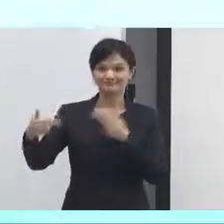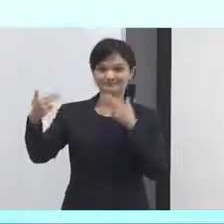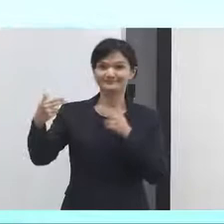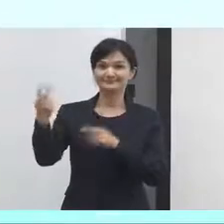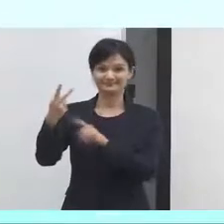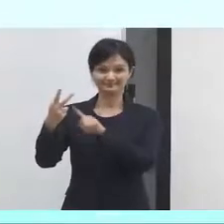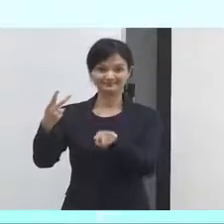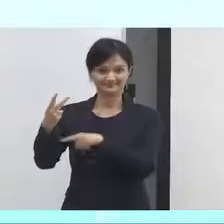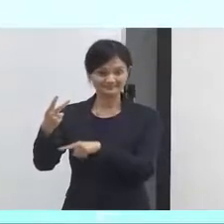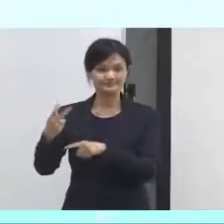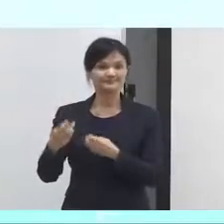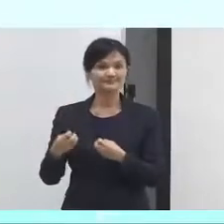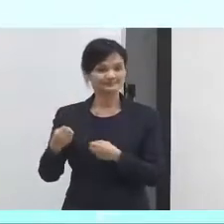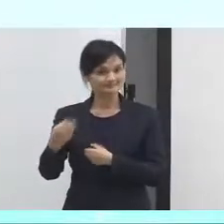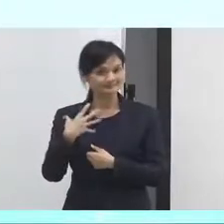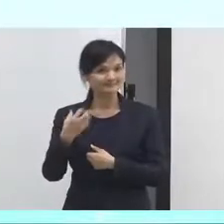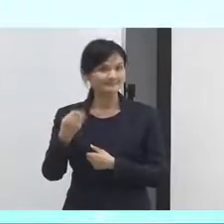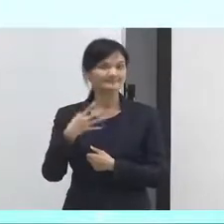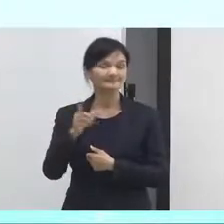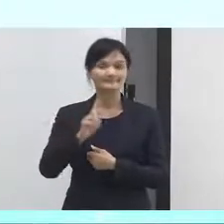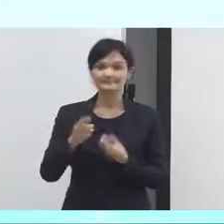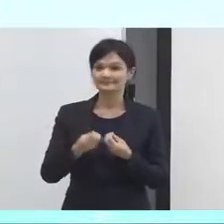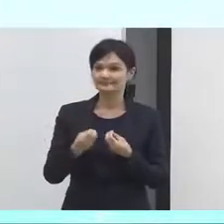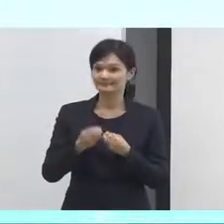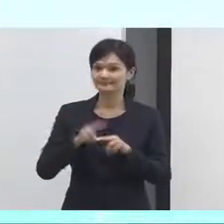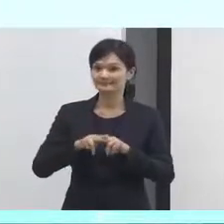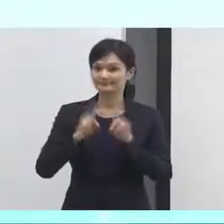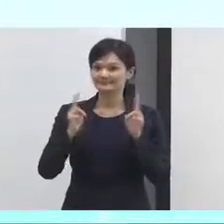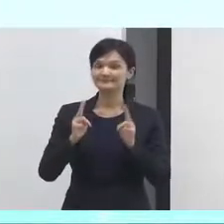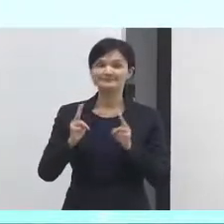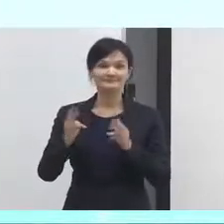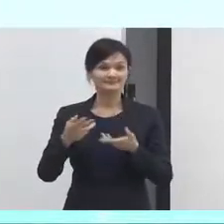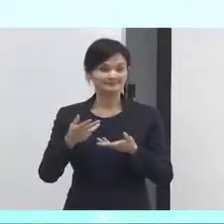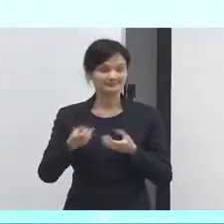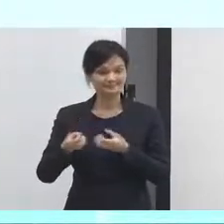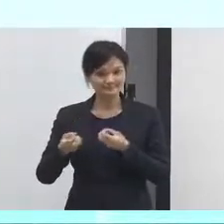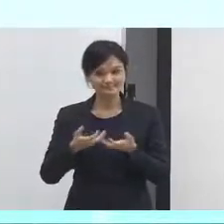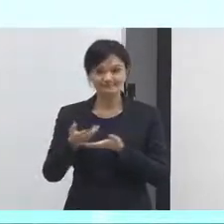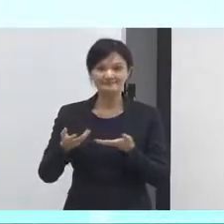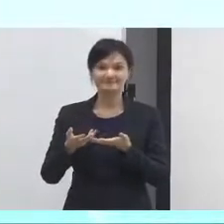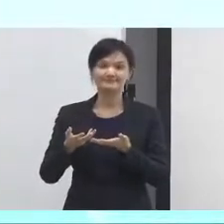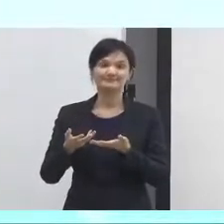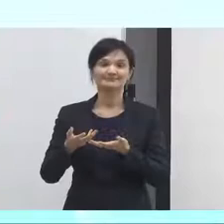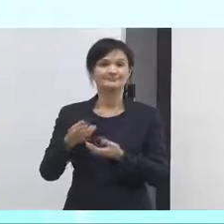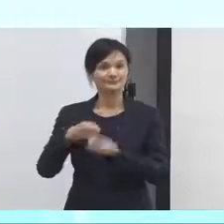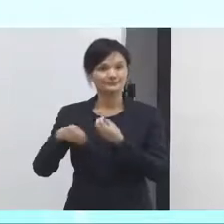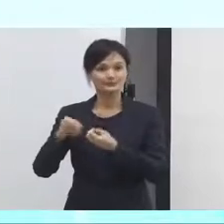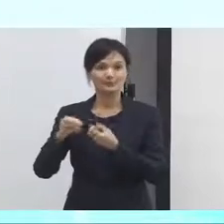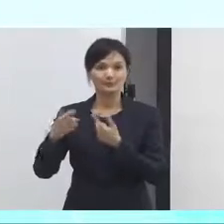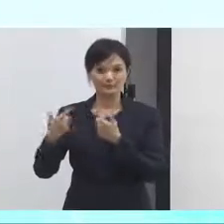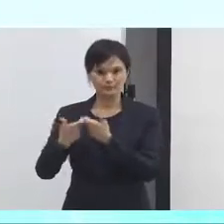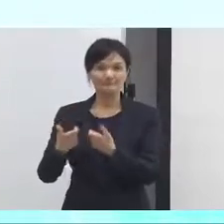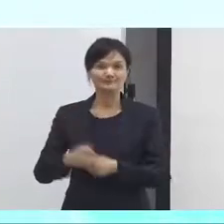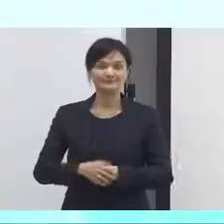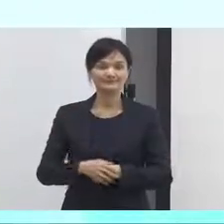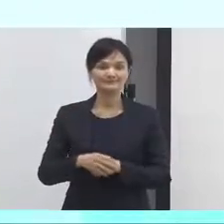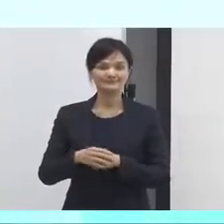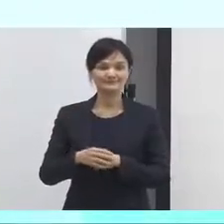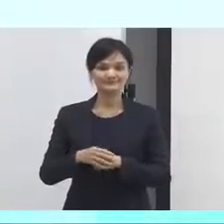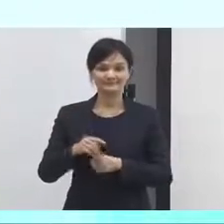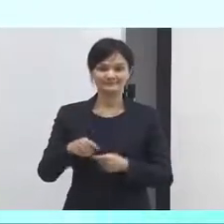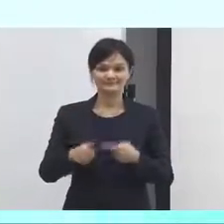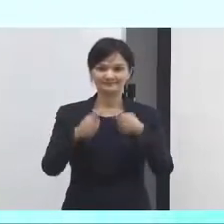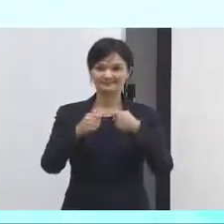他们怎么样用开放的资料去进行应用这部分，那接下来也会有一个20分钟简短的讨论。那接下来我们就先介绍我们第一部